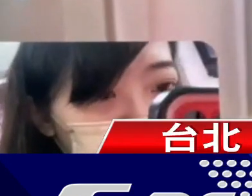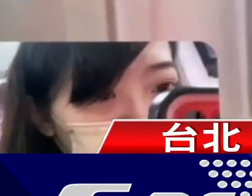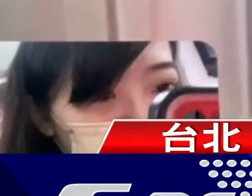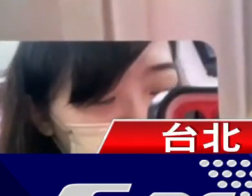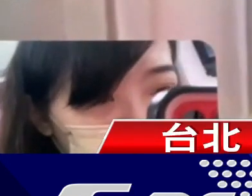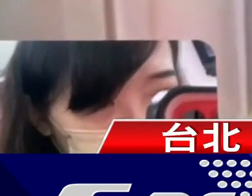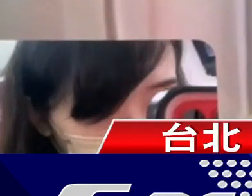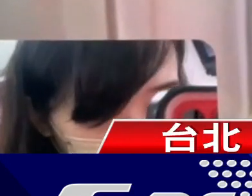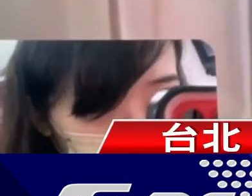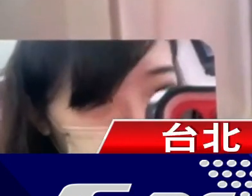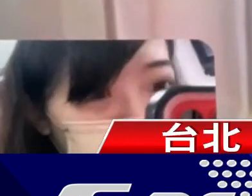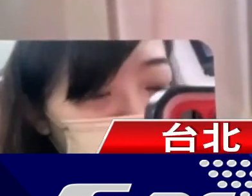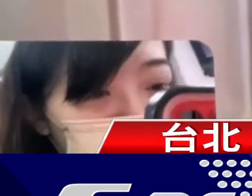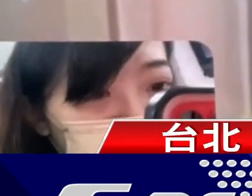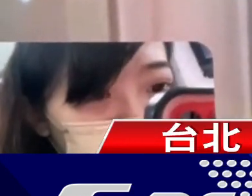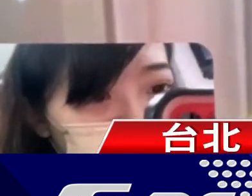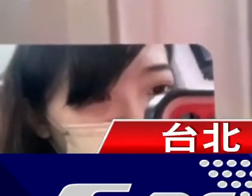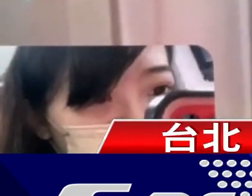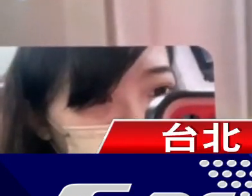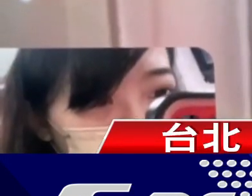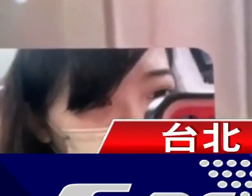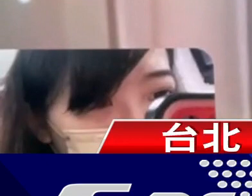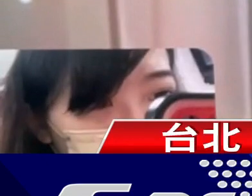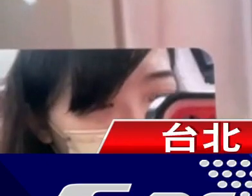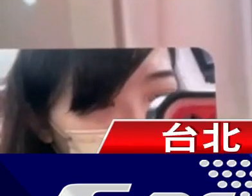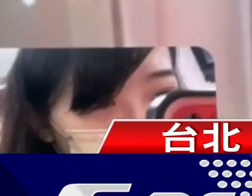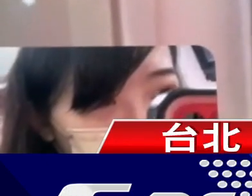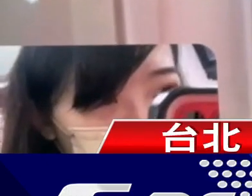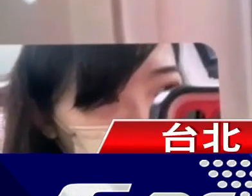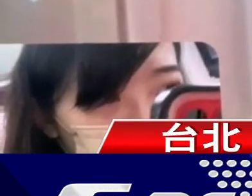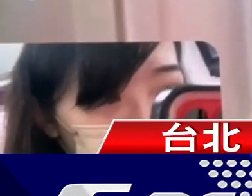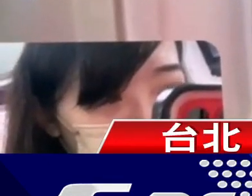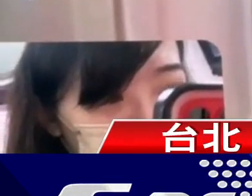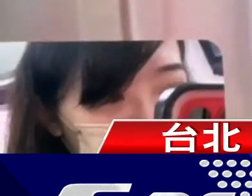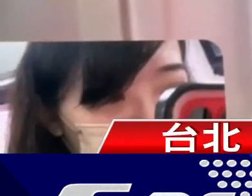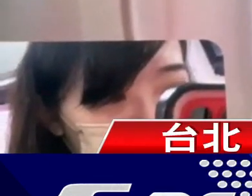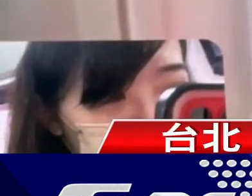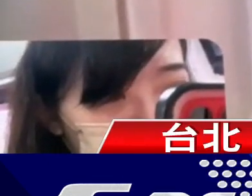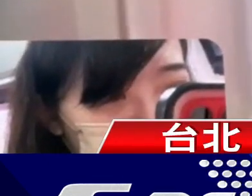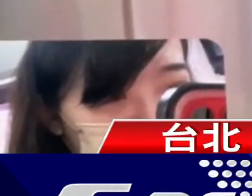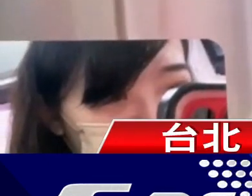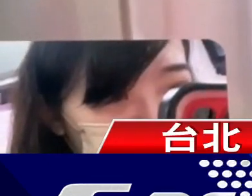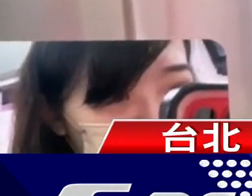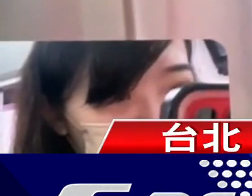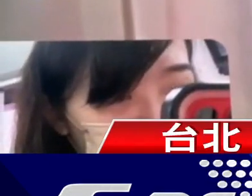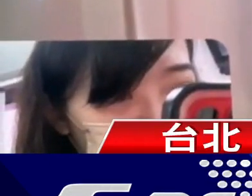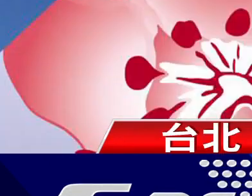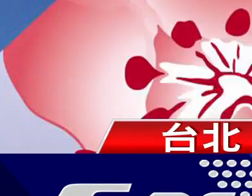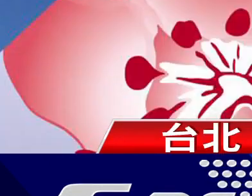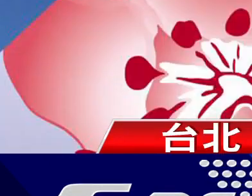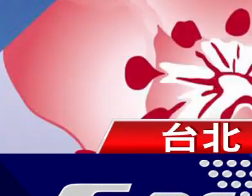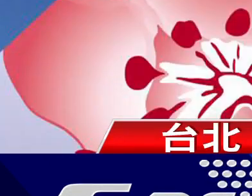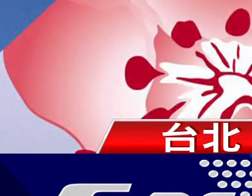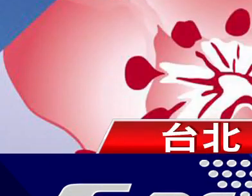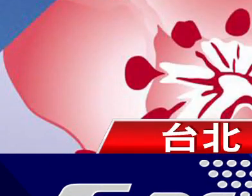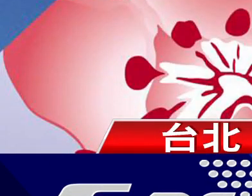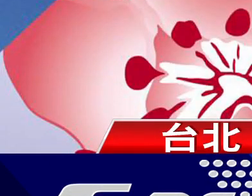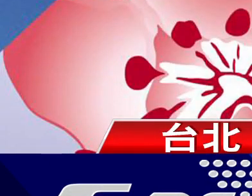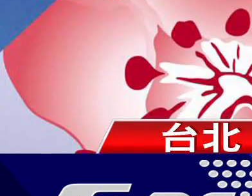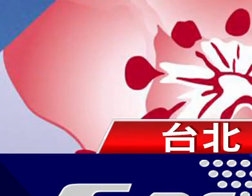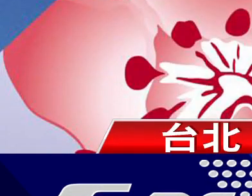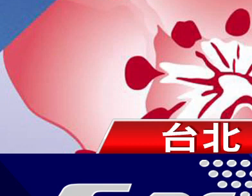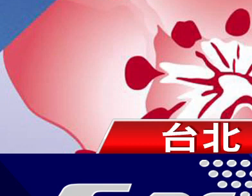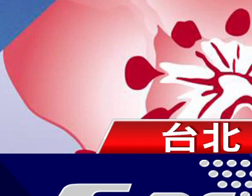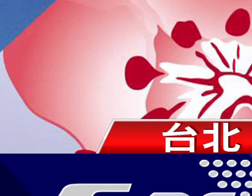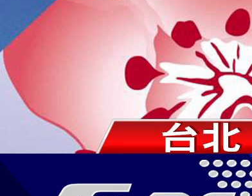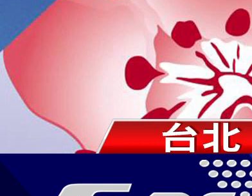航协助转，也转成功了，但是没有目前这一部分就变成说我们要主动联系。 华航回应，非仁川机场